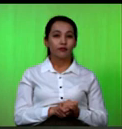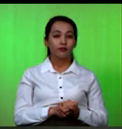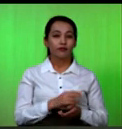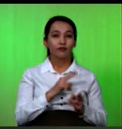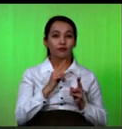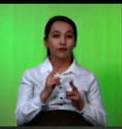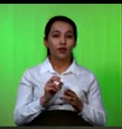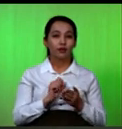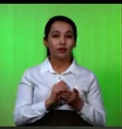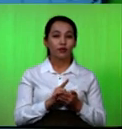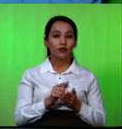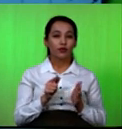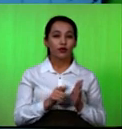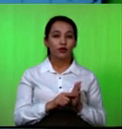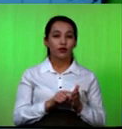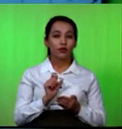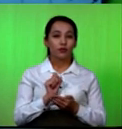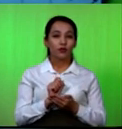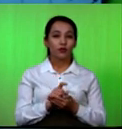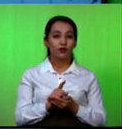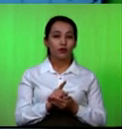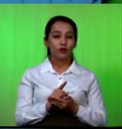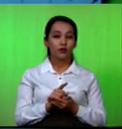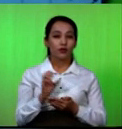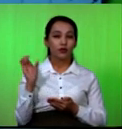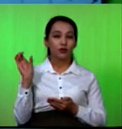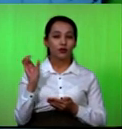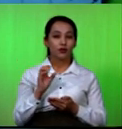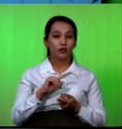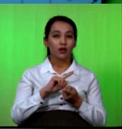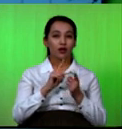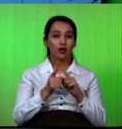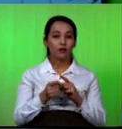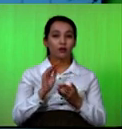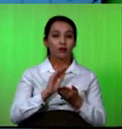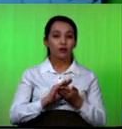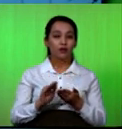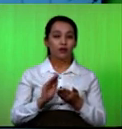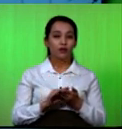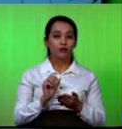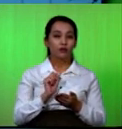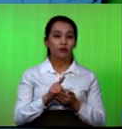topshirig'imiz 7-masalada sekundlarda ifodalang.